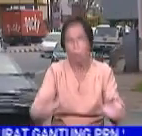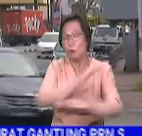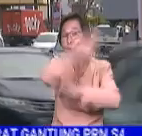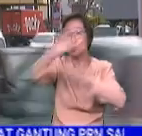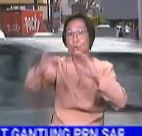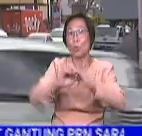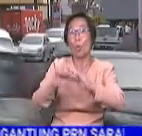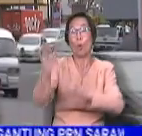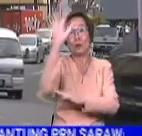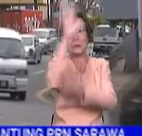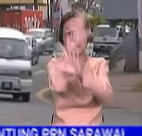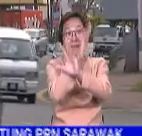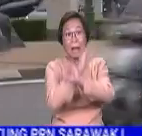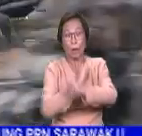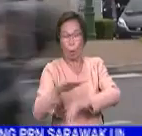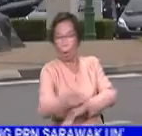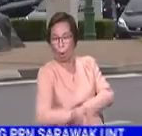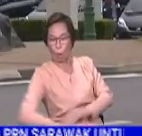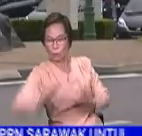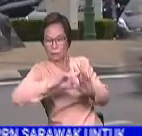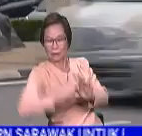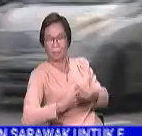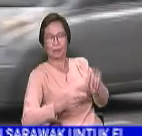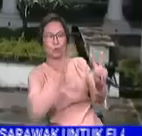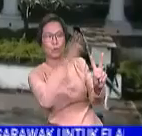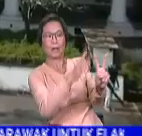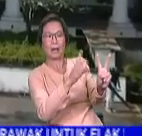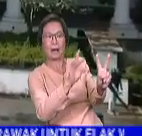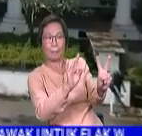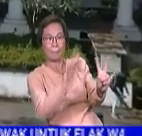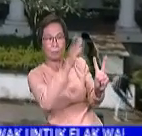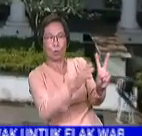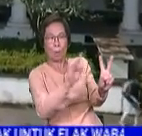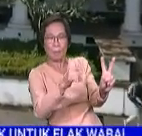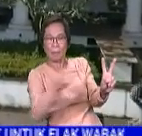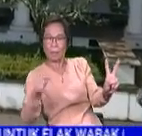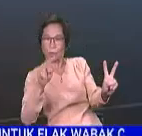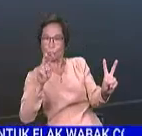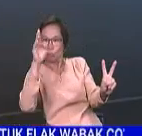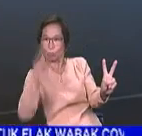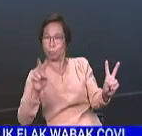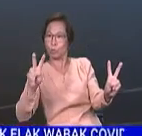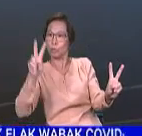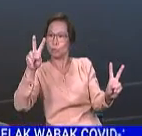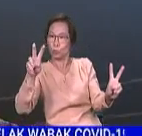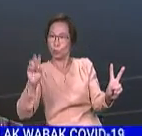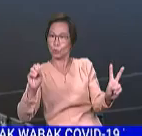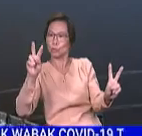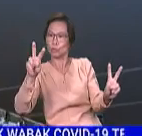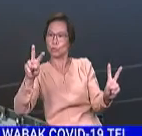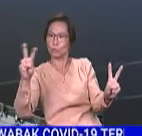bagi seluruh Rawa yang mulai berkuasa pada Duo goskin G2 Februari